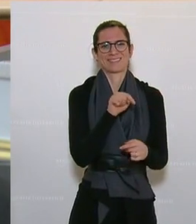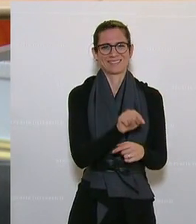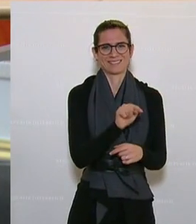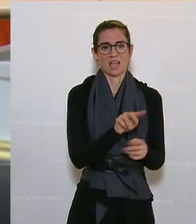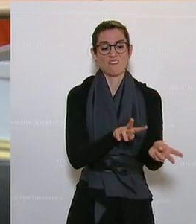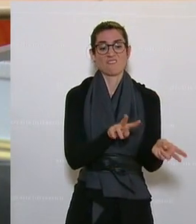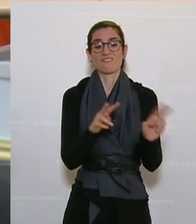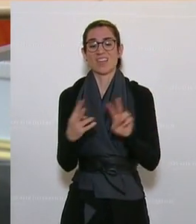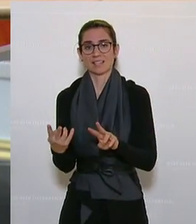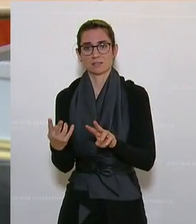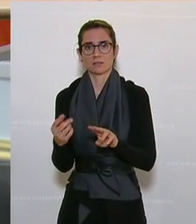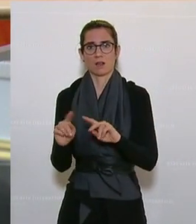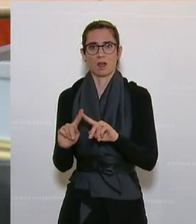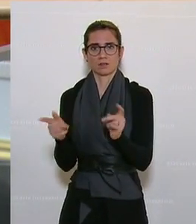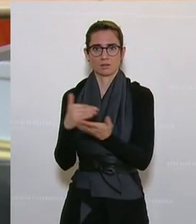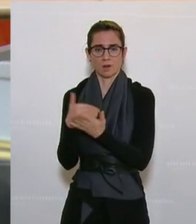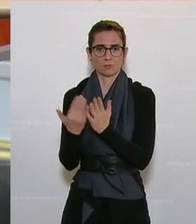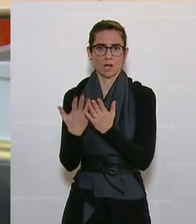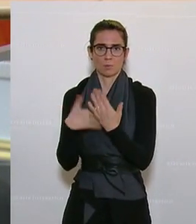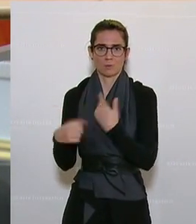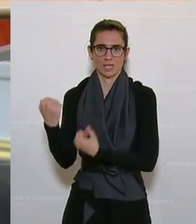das Wechseln damit erschwert wird, wenn es überall